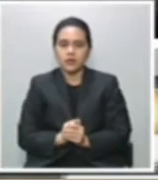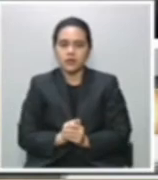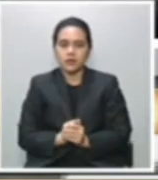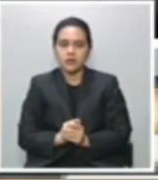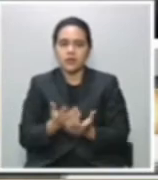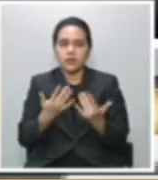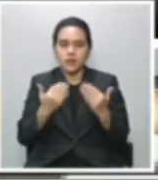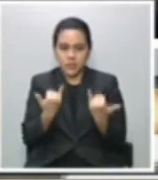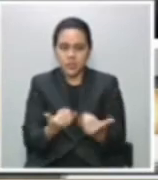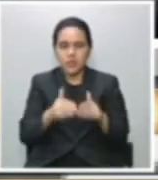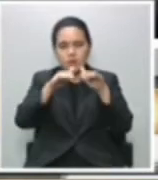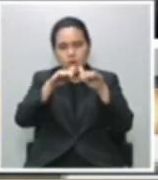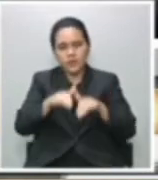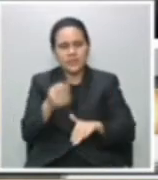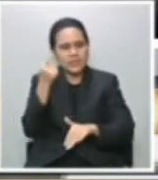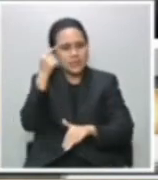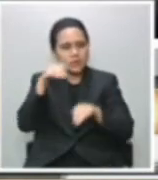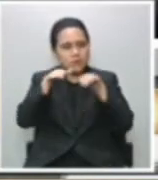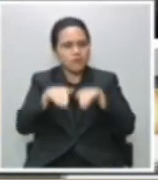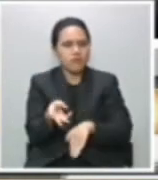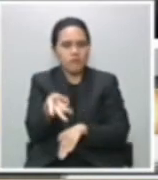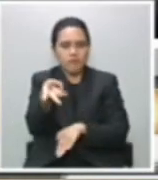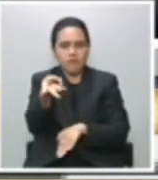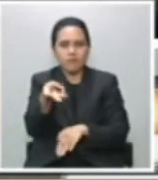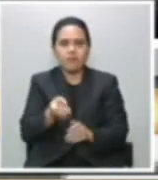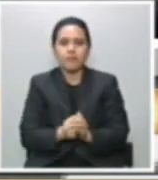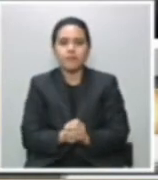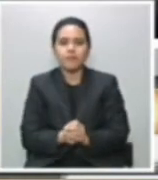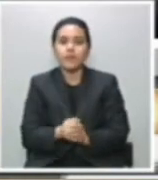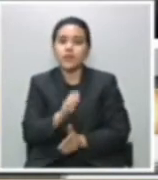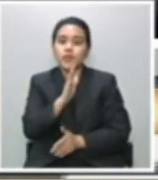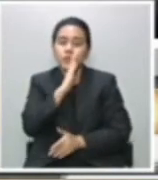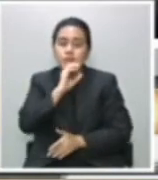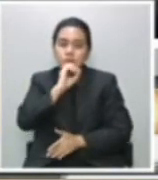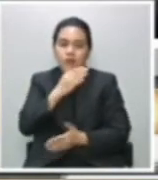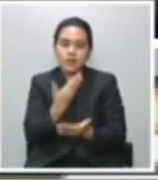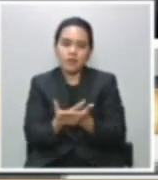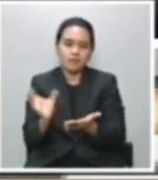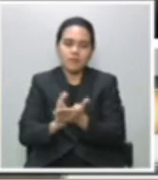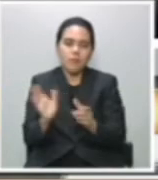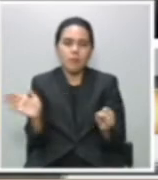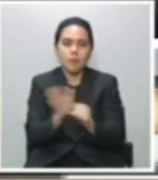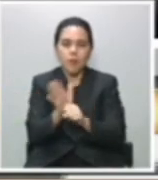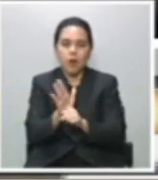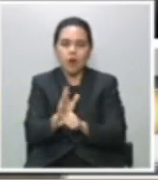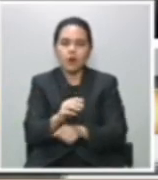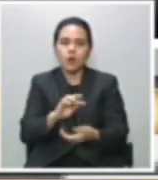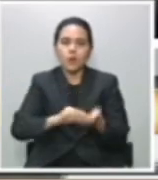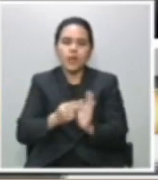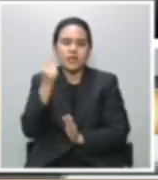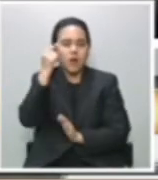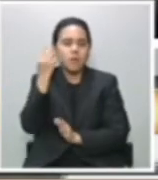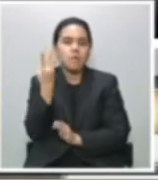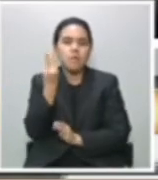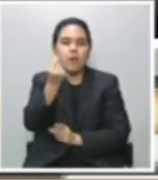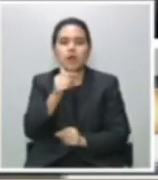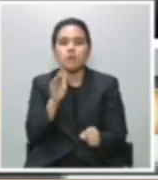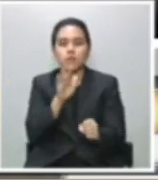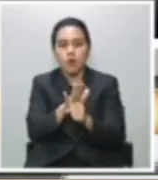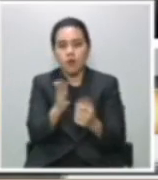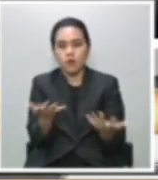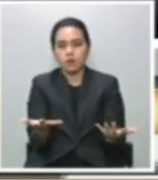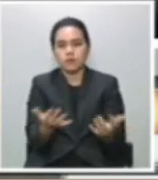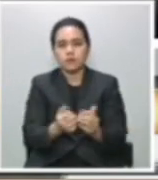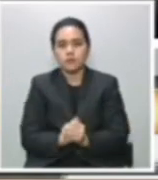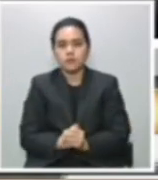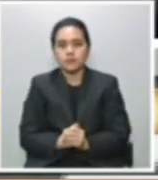ปรับลดลงไปนิดหน่อยถ้าท่านบอกว่างบประมาณไม่เพียงพอนั้นแล้วเมื่อไหร่จะพอท่าน